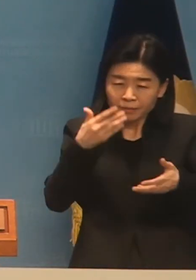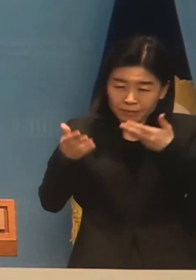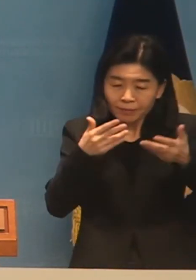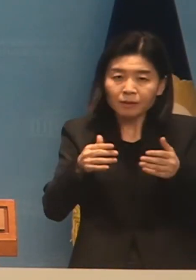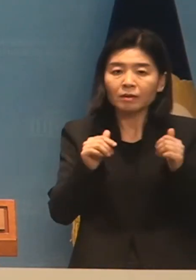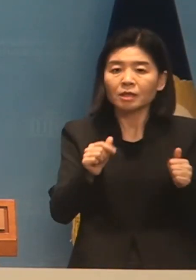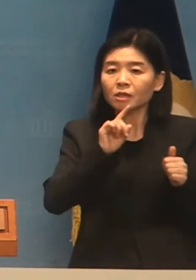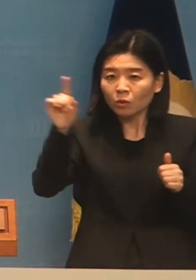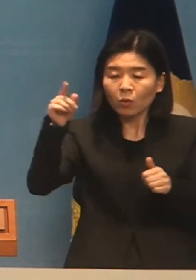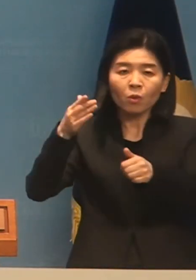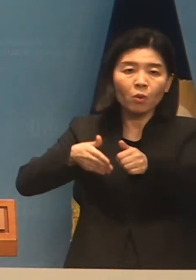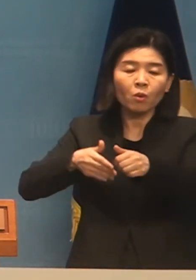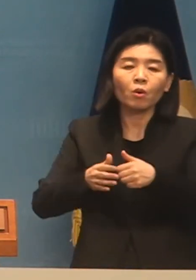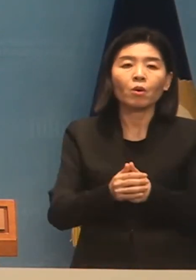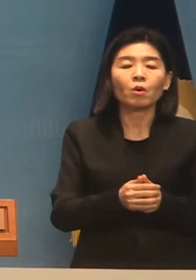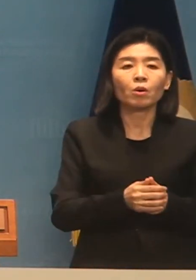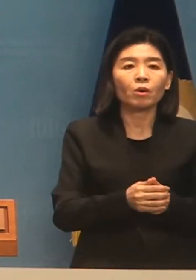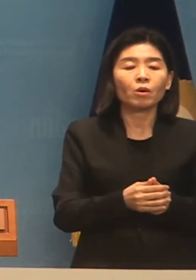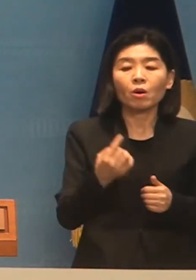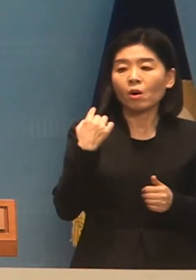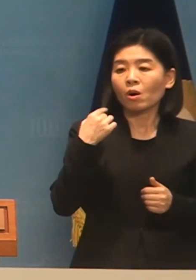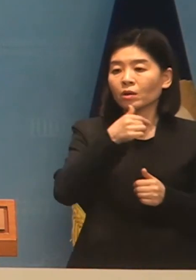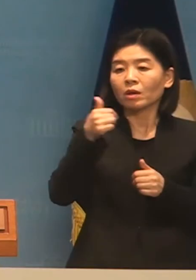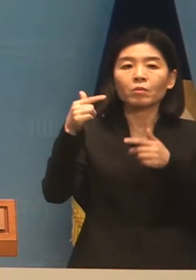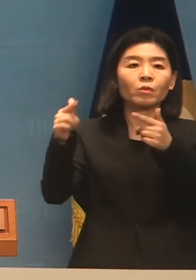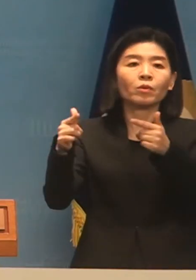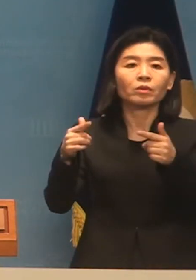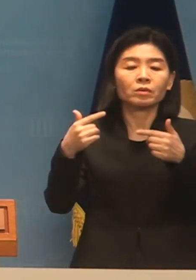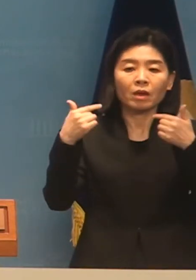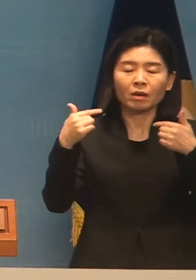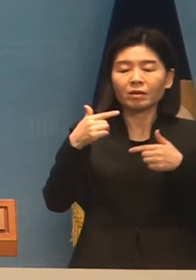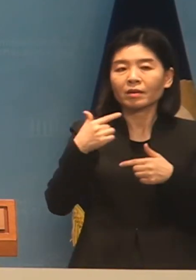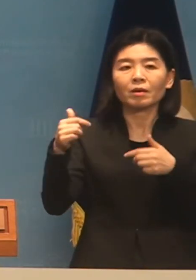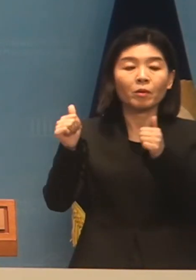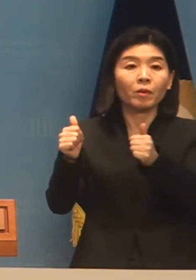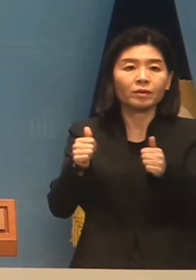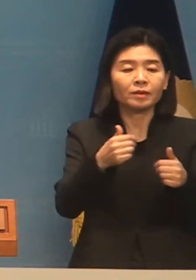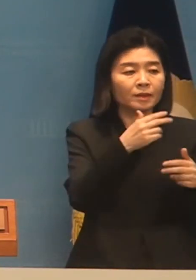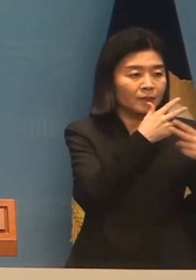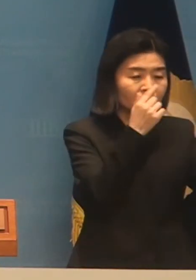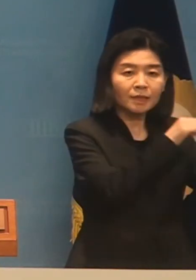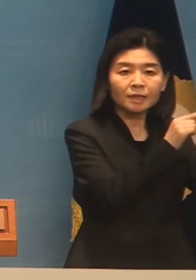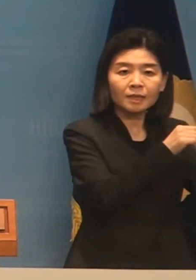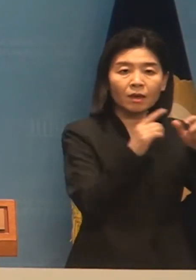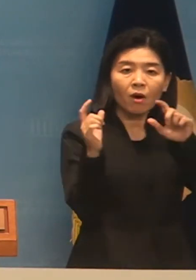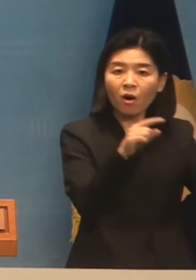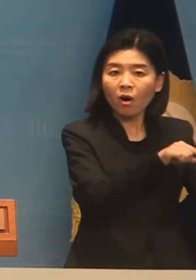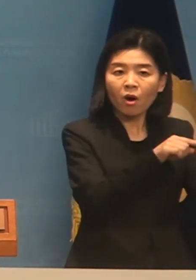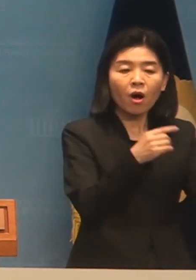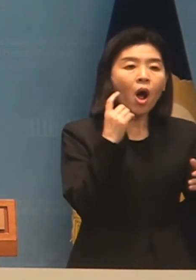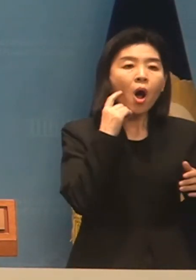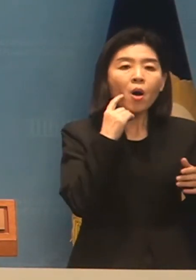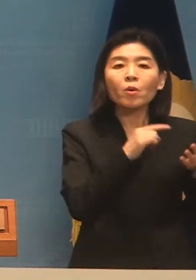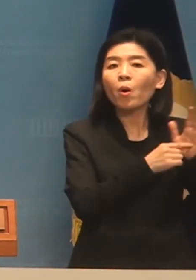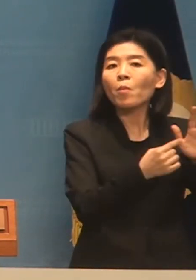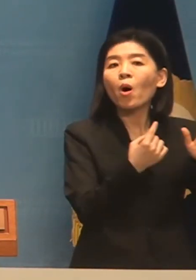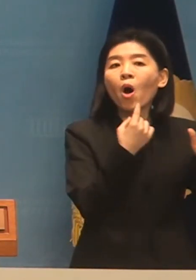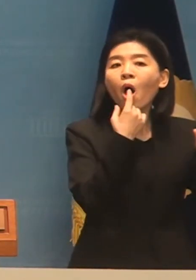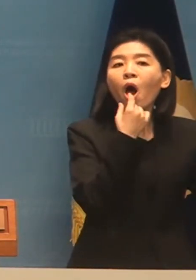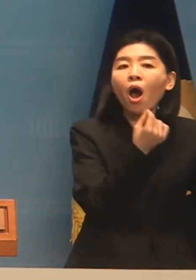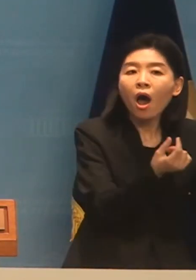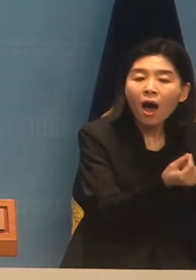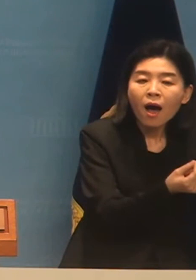기소하라. 어제 대법원이 이재명 후보의 20대 대선 선거 과정에서 공직선거법상 허위사실 공표 혐의